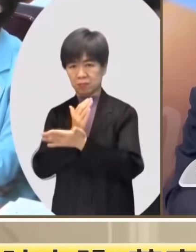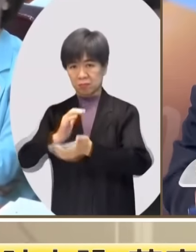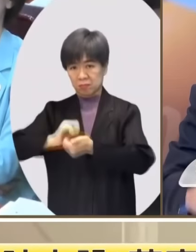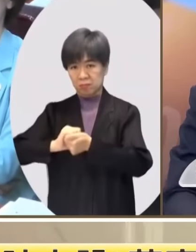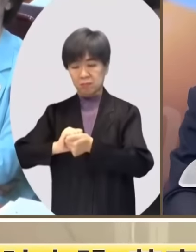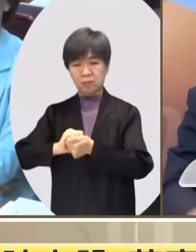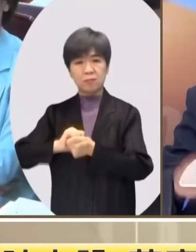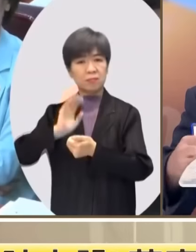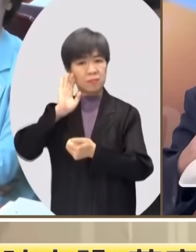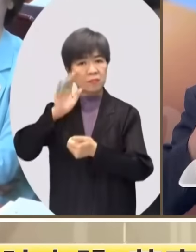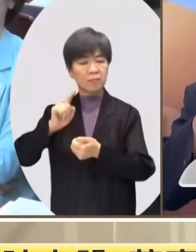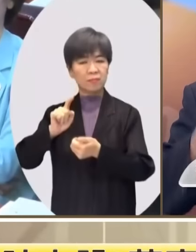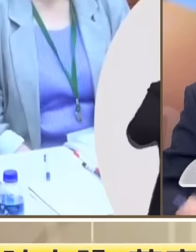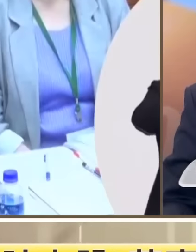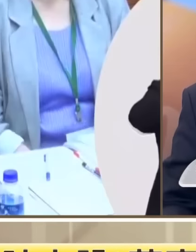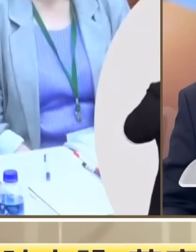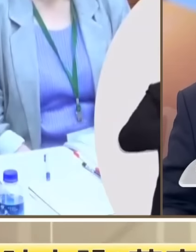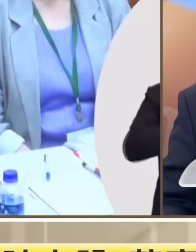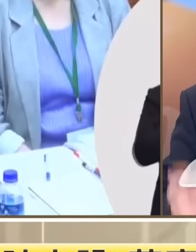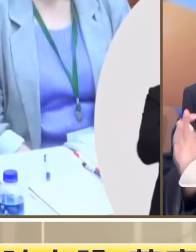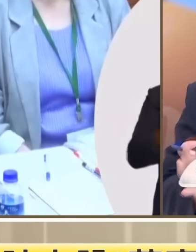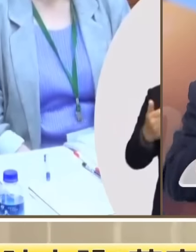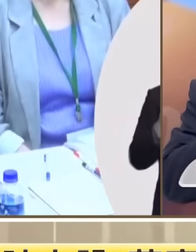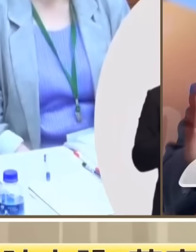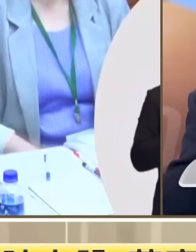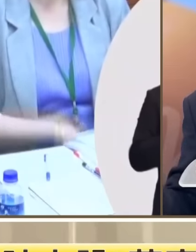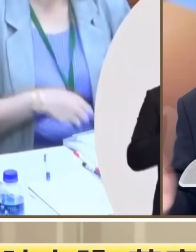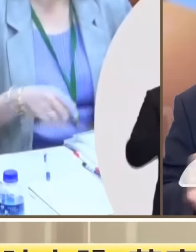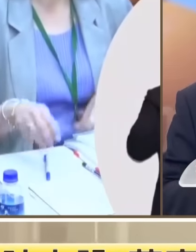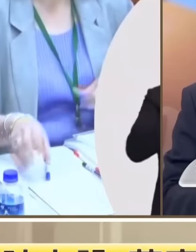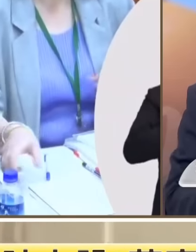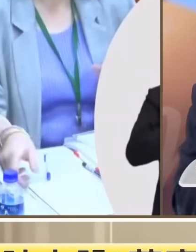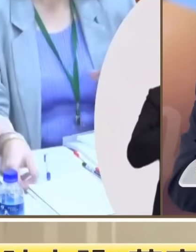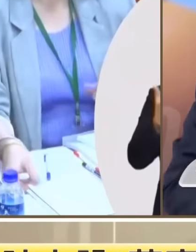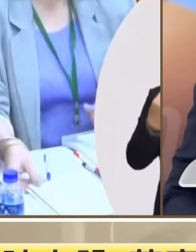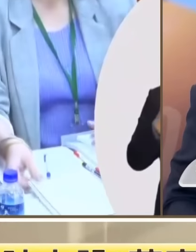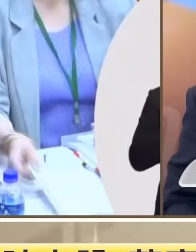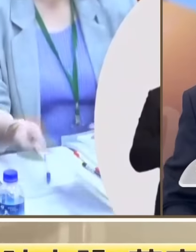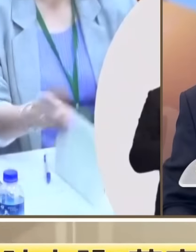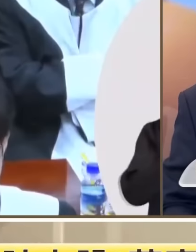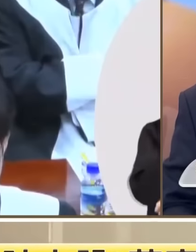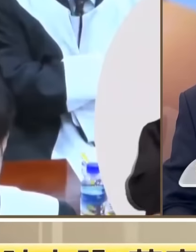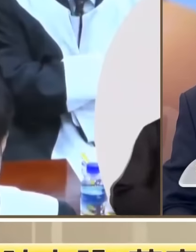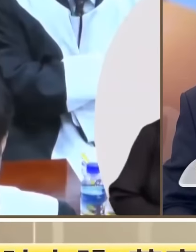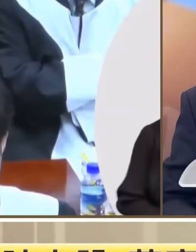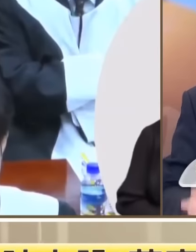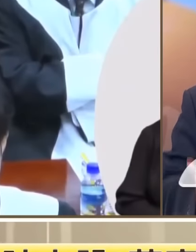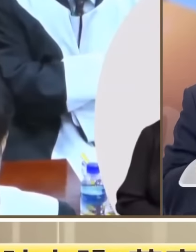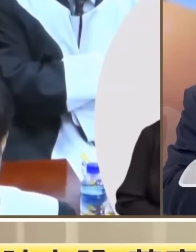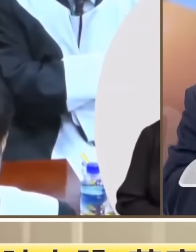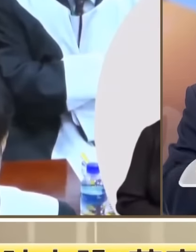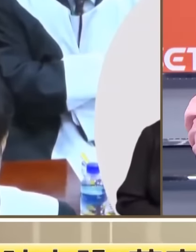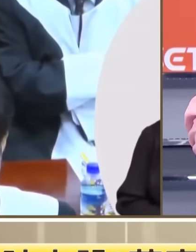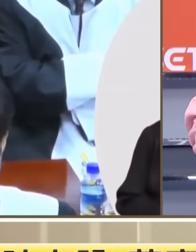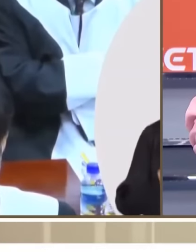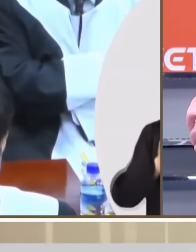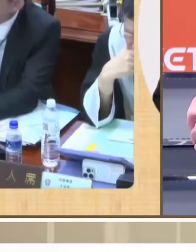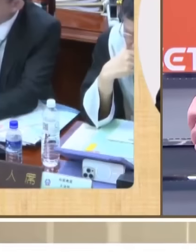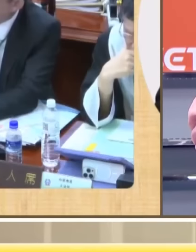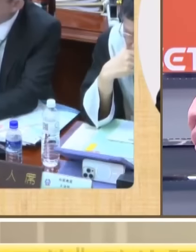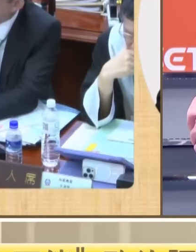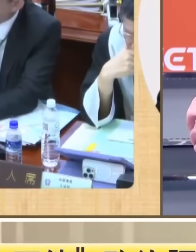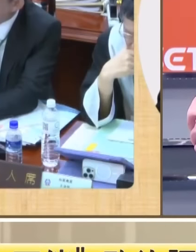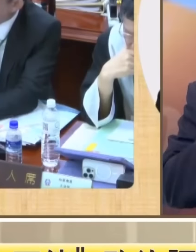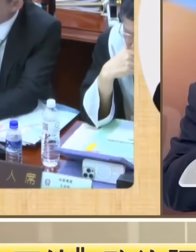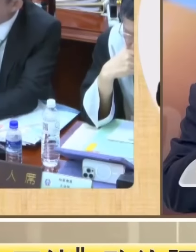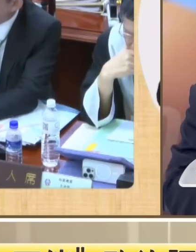只能在法庭上面，我觉得上半场看完了嘛。上半场现在在下半场 、 上半场看完之后败相已现 了，蓝白没有正调